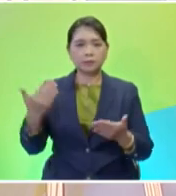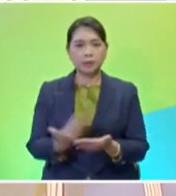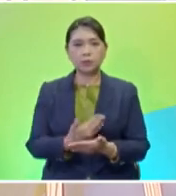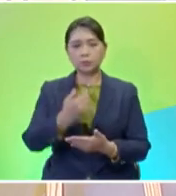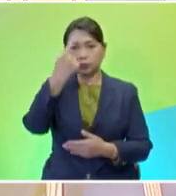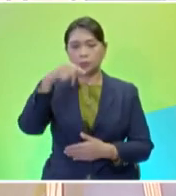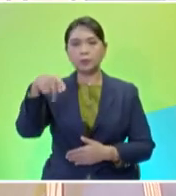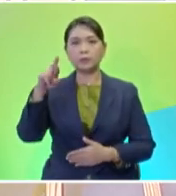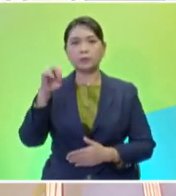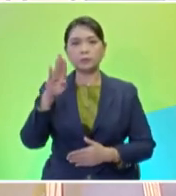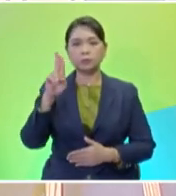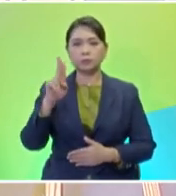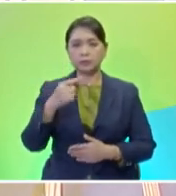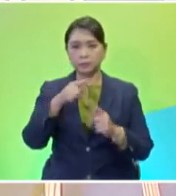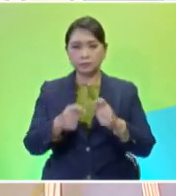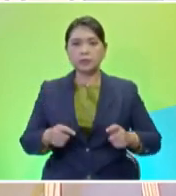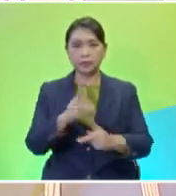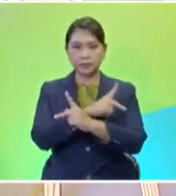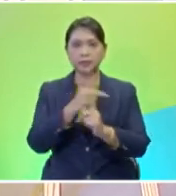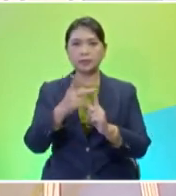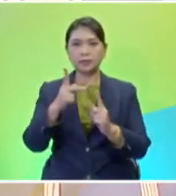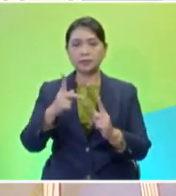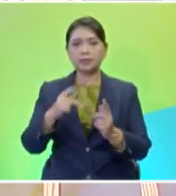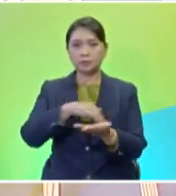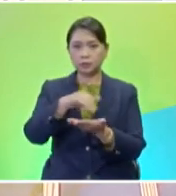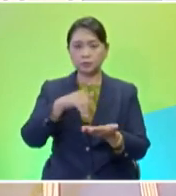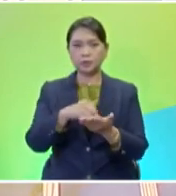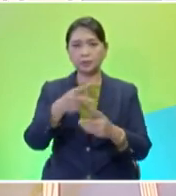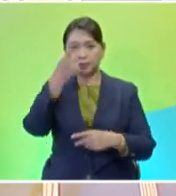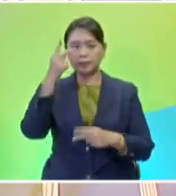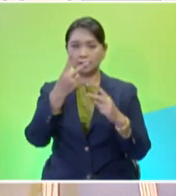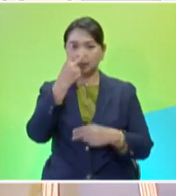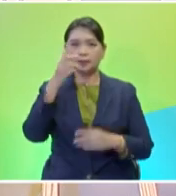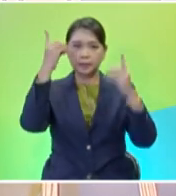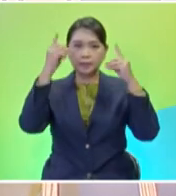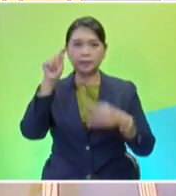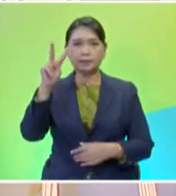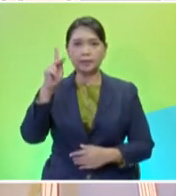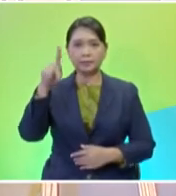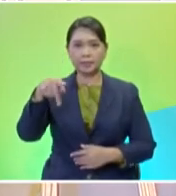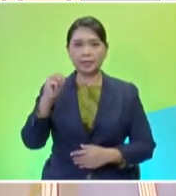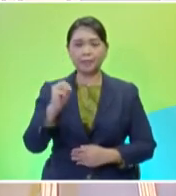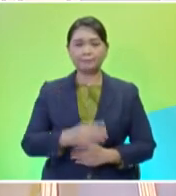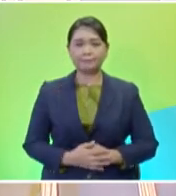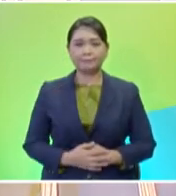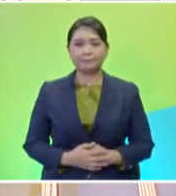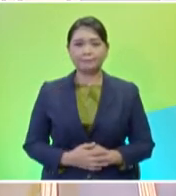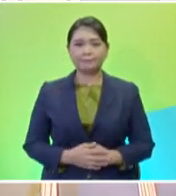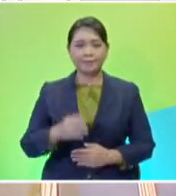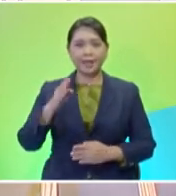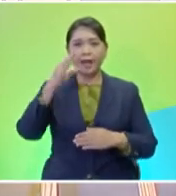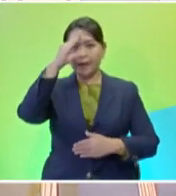Jalan seiring terima kasih kepada anda yang sudah menonton Dedek Tiwi KPM Assalamualaikum salam sejahtera adik-adik kita Apa visi kembali